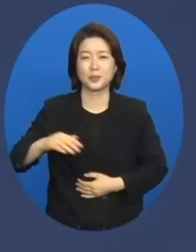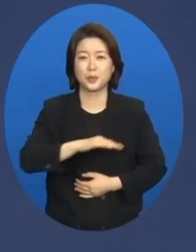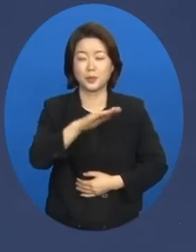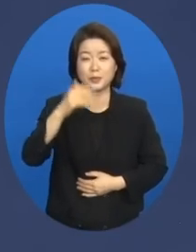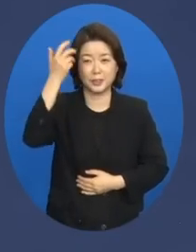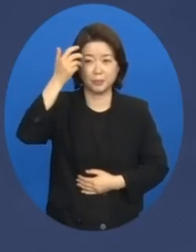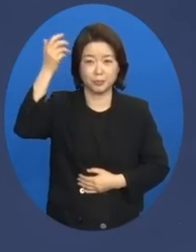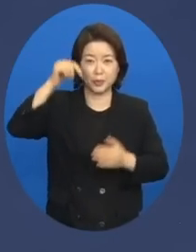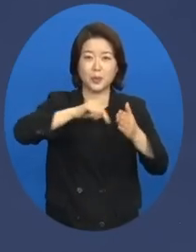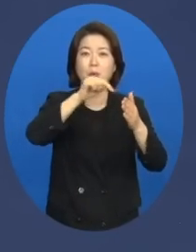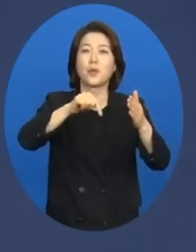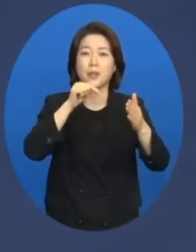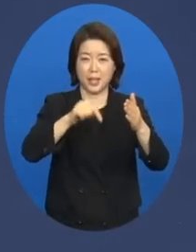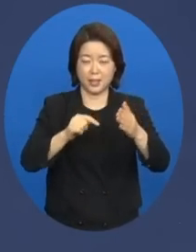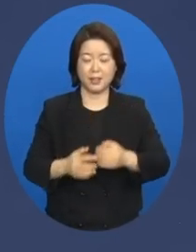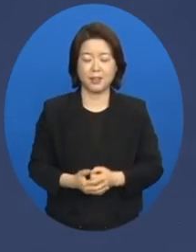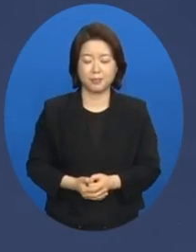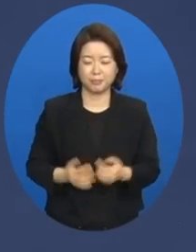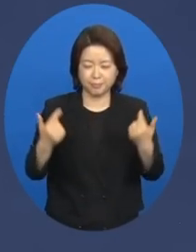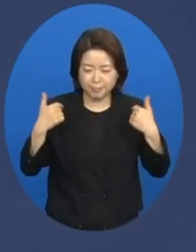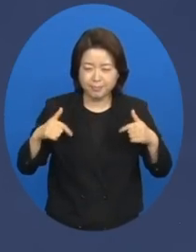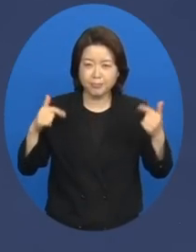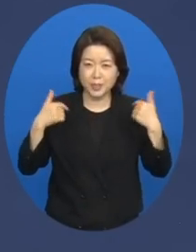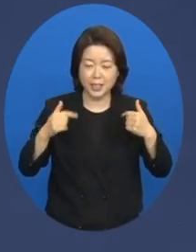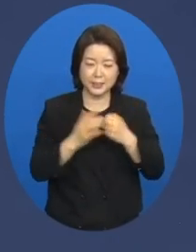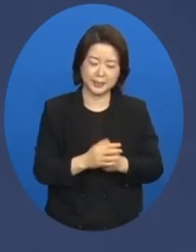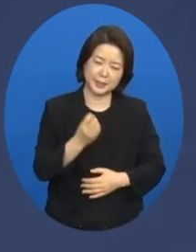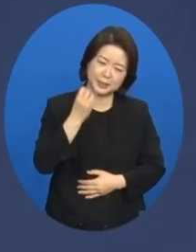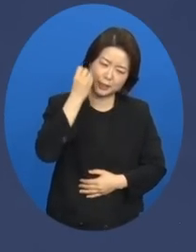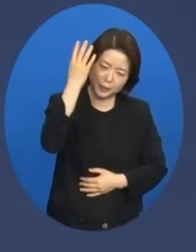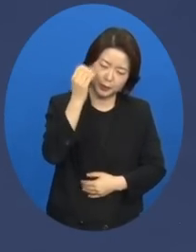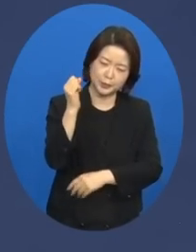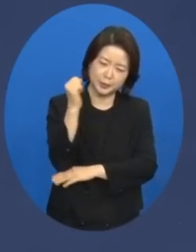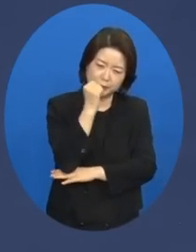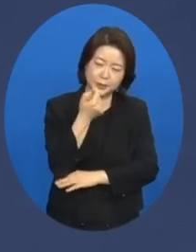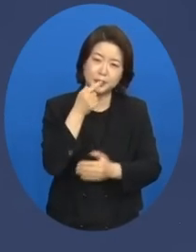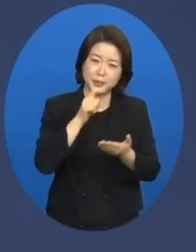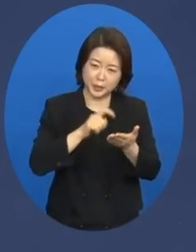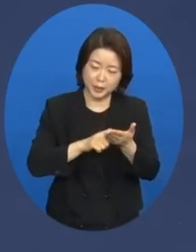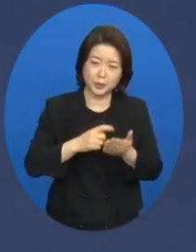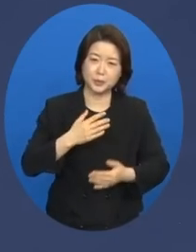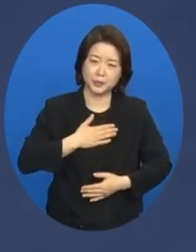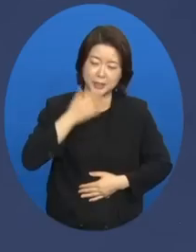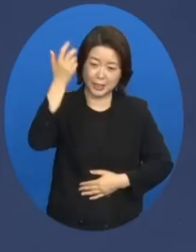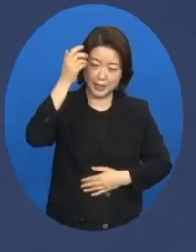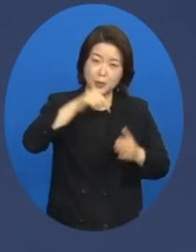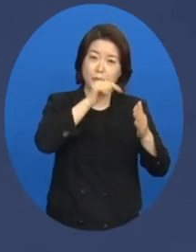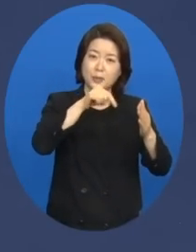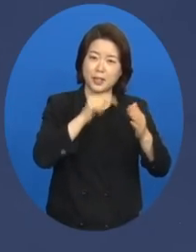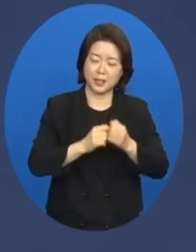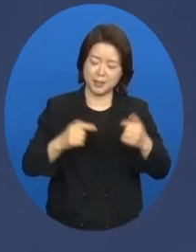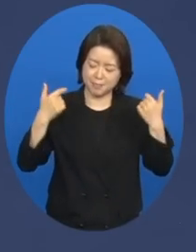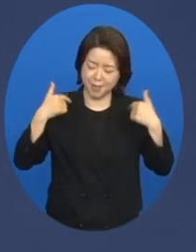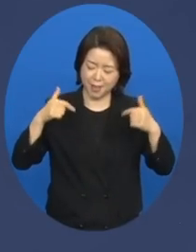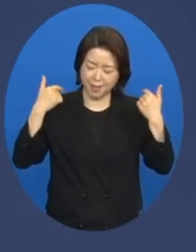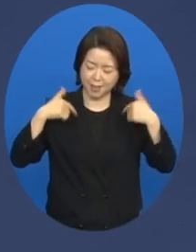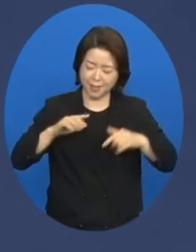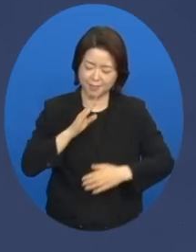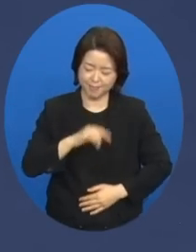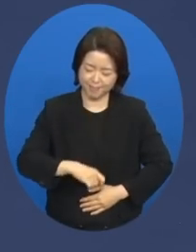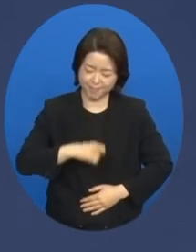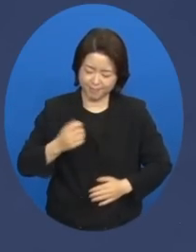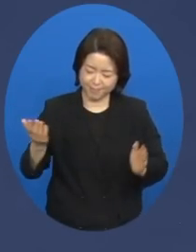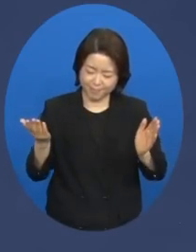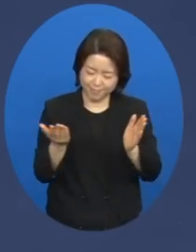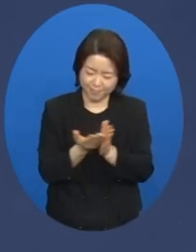안에 늘 잊기 쉽고 또 흔들리기 쉬운 우리의 영혼 안에 날마다 신실하게 때마다